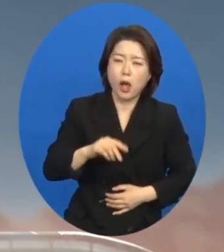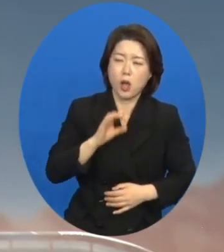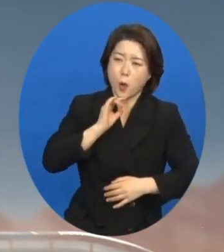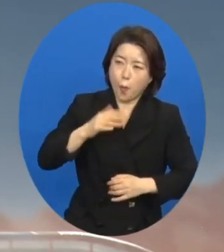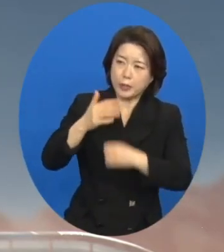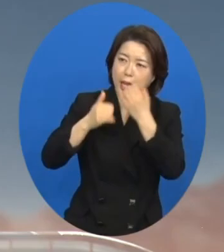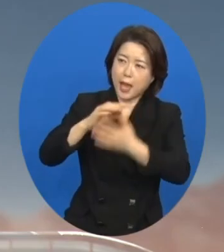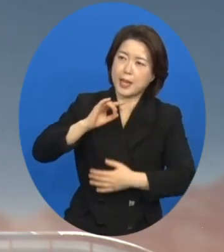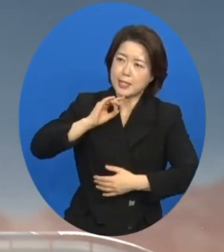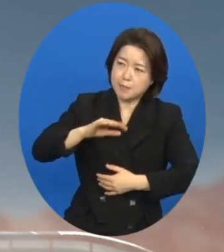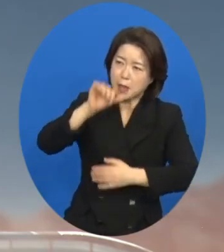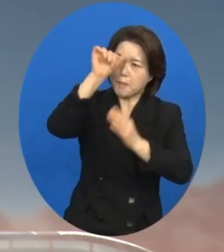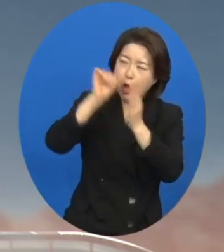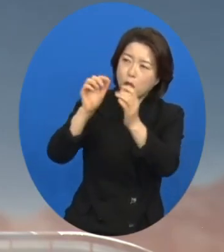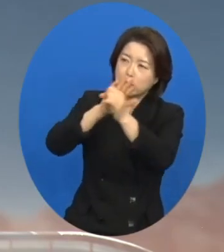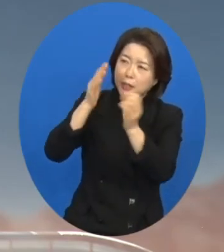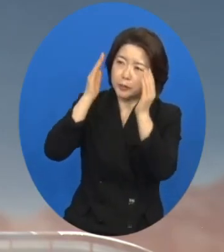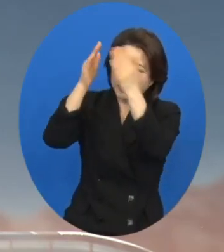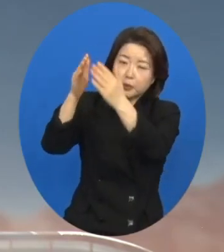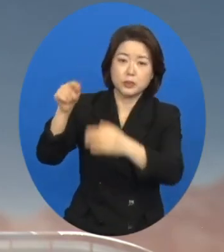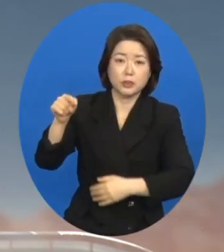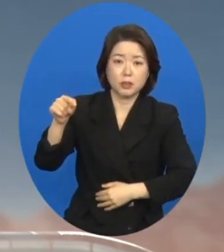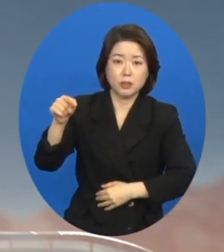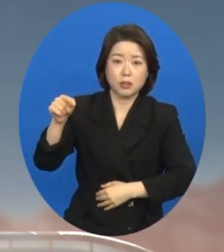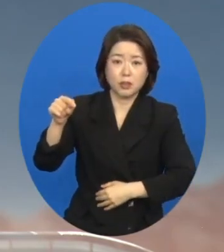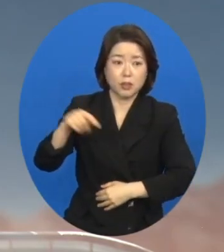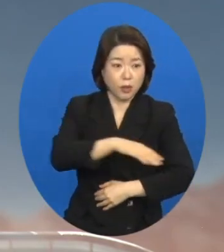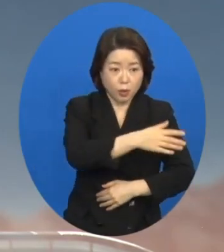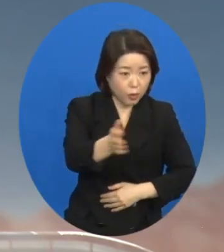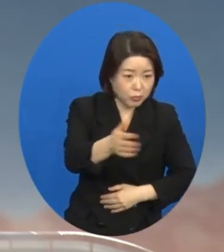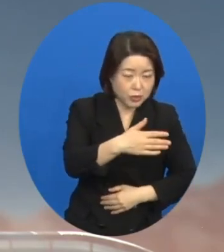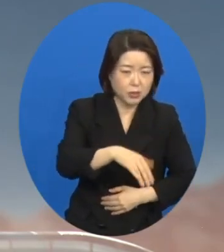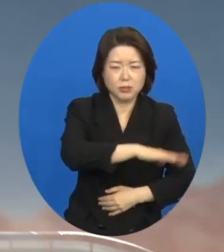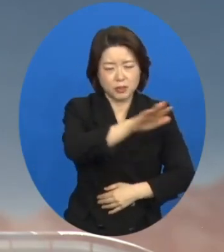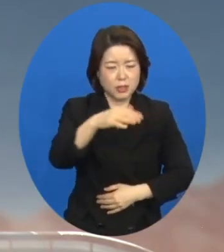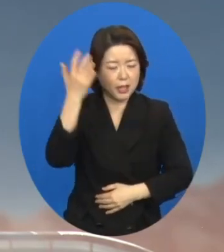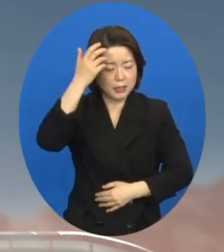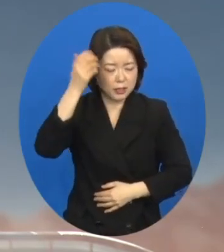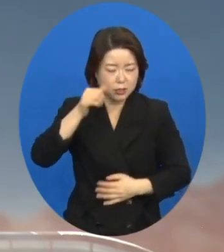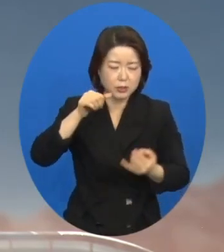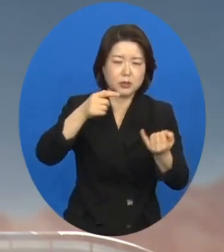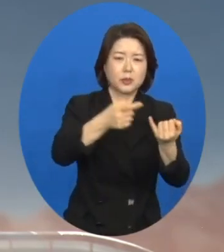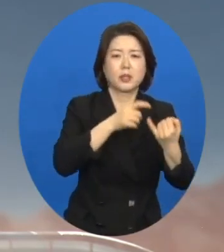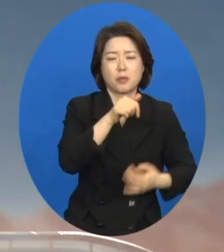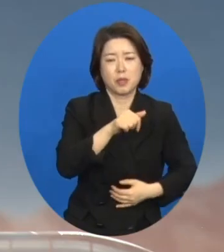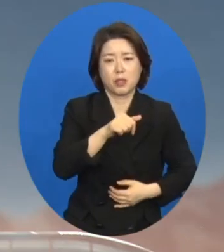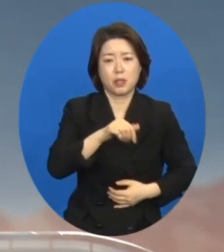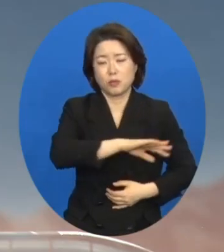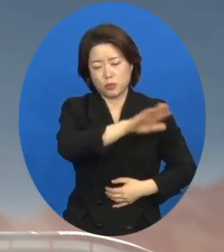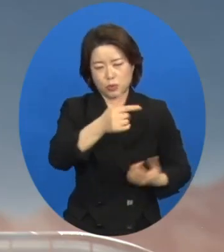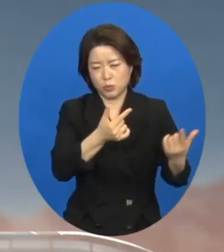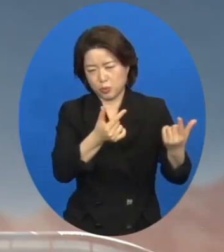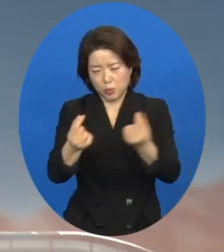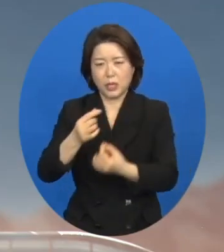전적으로 나의 평생 살아왔다. 없잖아요. 다 가늠한 것입니다. 그러면 우리 모두가 아간인 거예요.